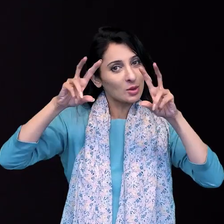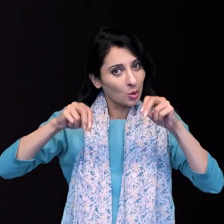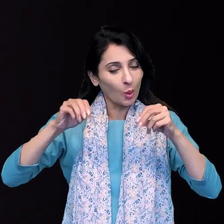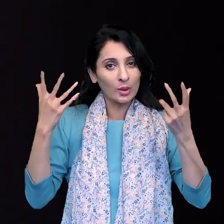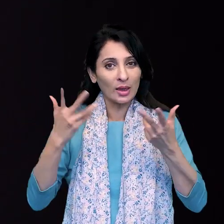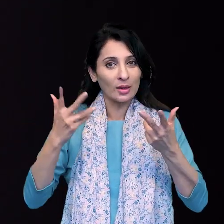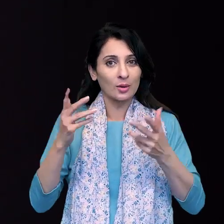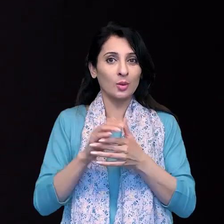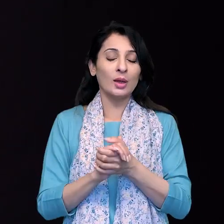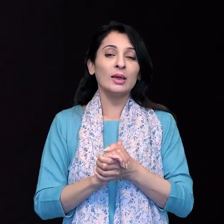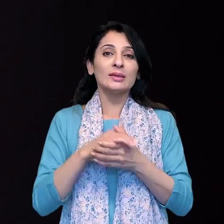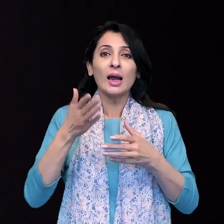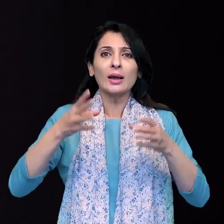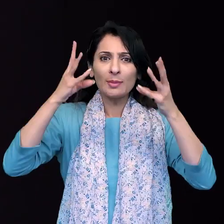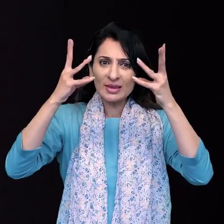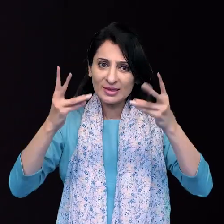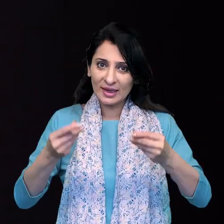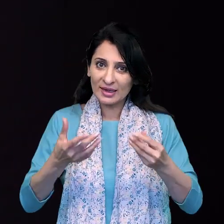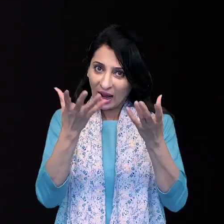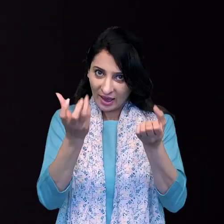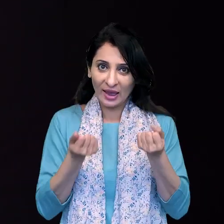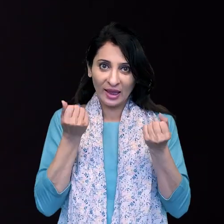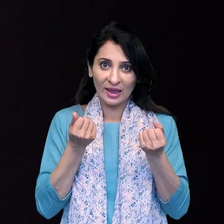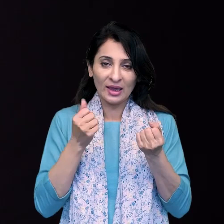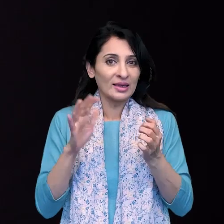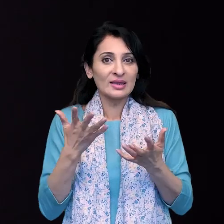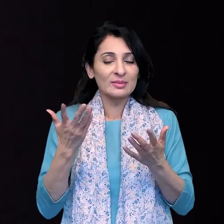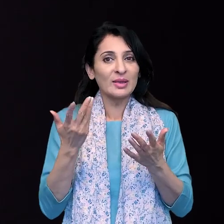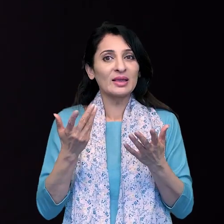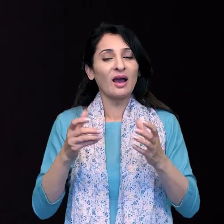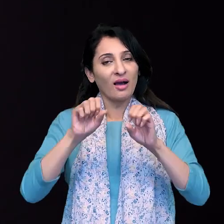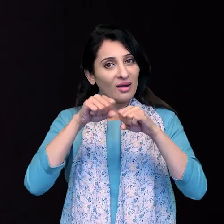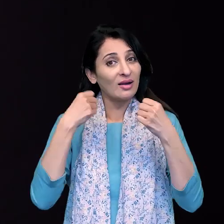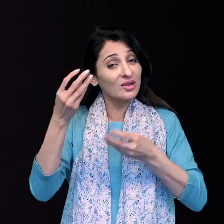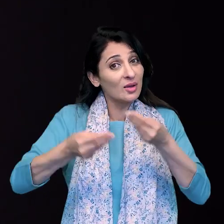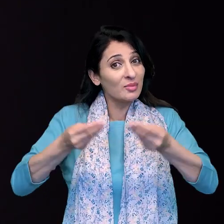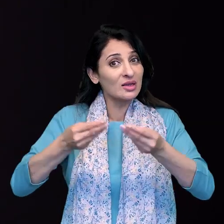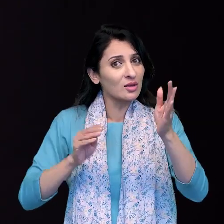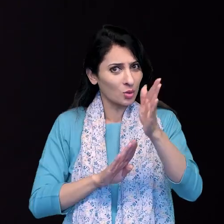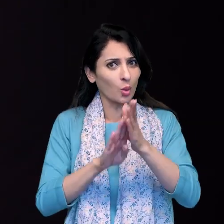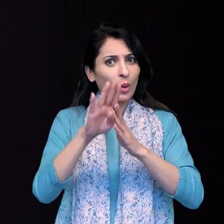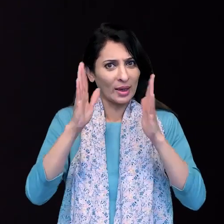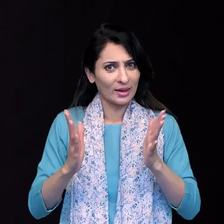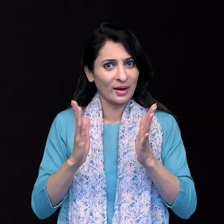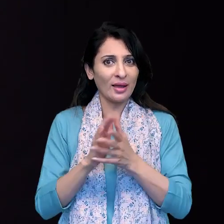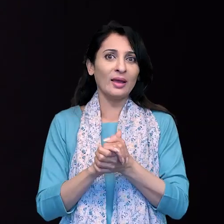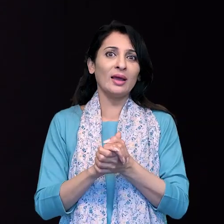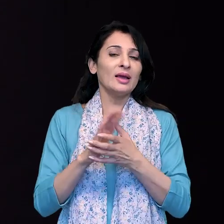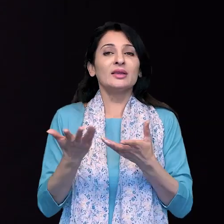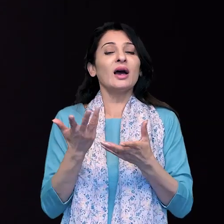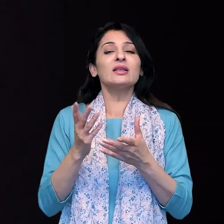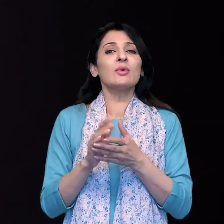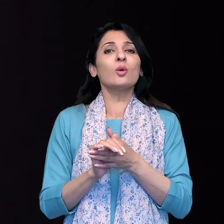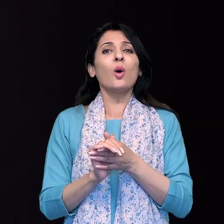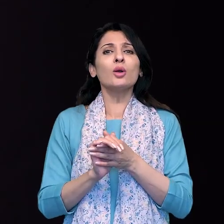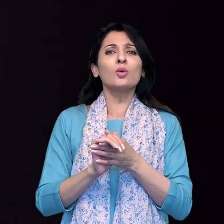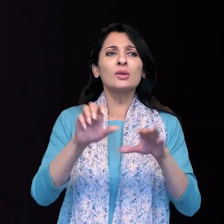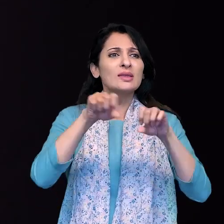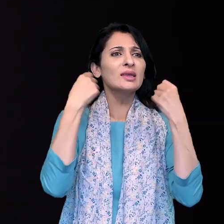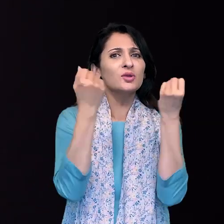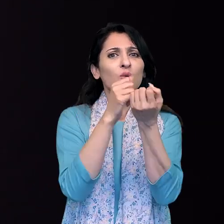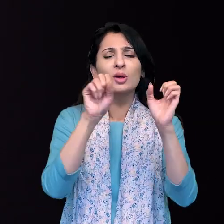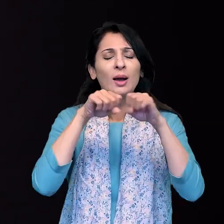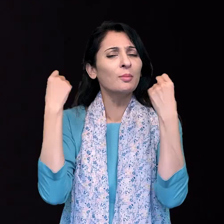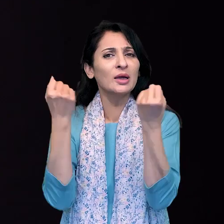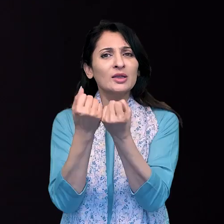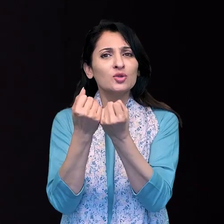है कि क्या ये इंडस्ट्री ग्रो कर रही है कि नहीं कर रही है, इसमें कितनी कंपनियाँ, कितने ब्रांड्स हैं, वो उन ब्रांड्स का नाम क्या है, कंज्यूमर